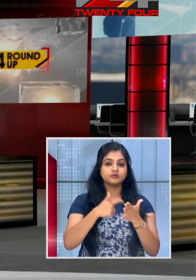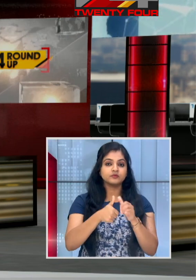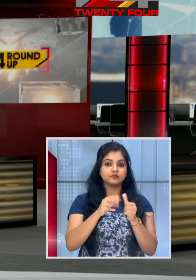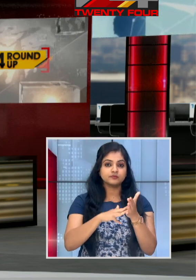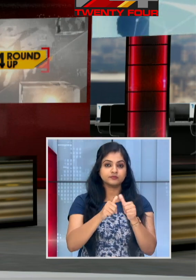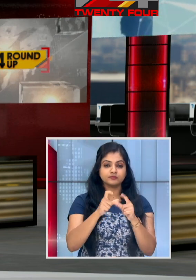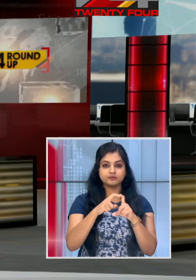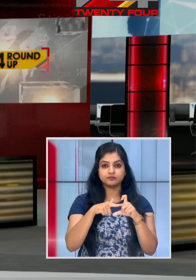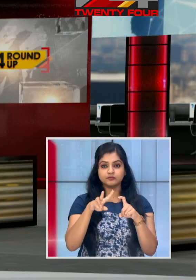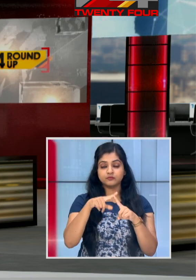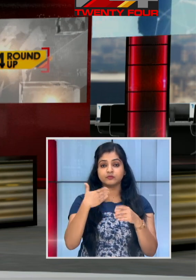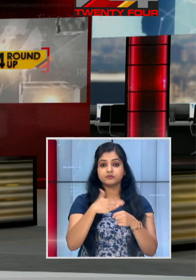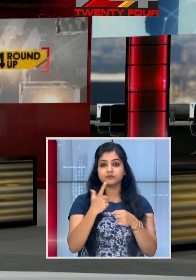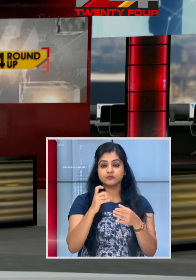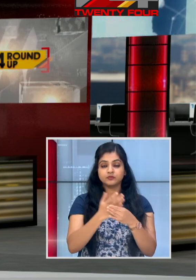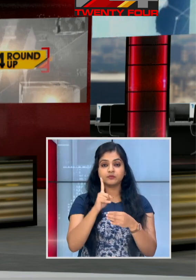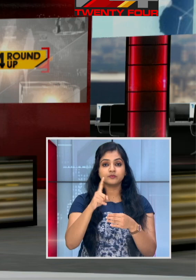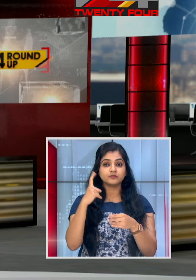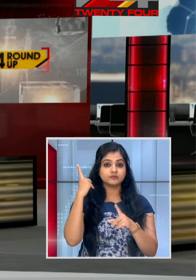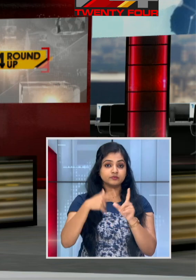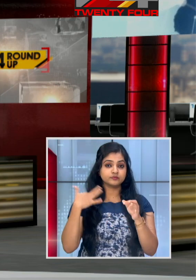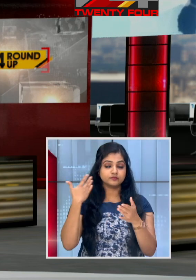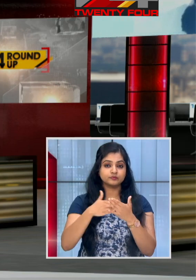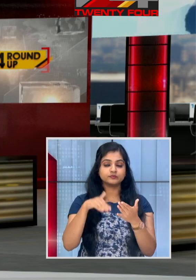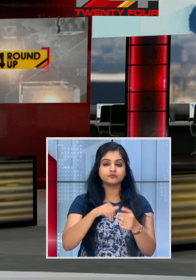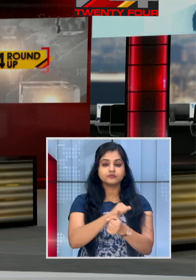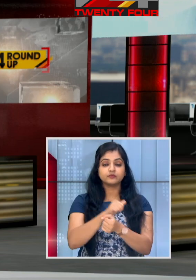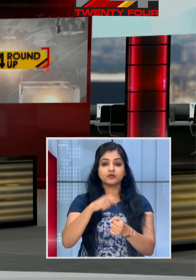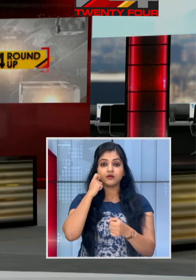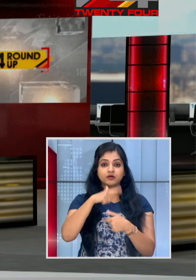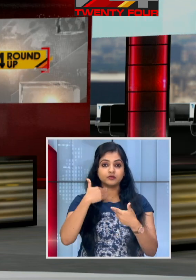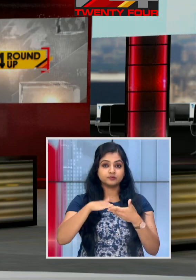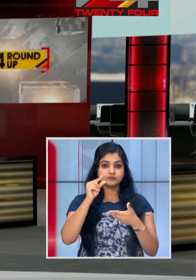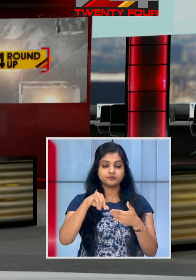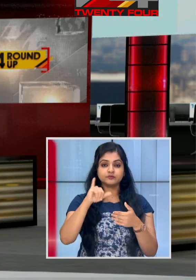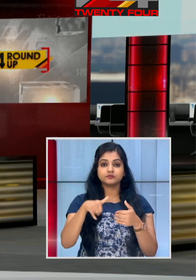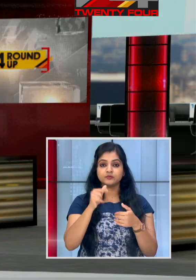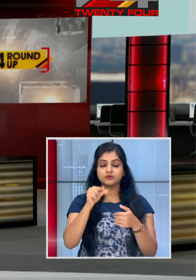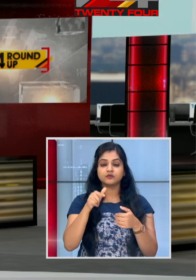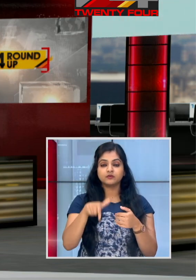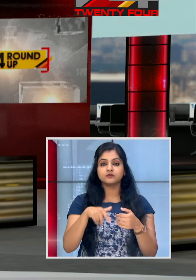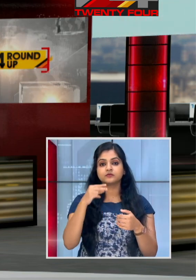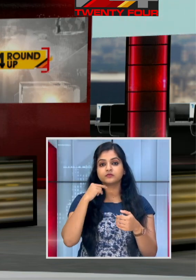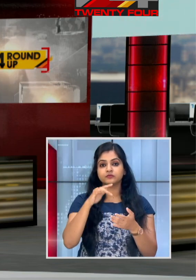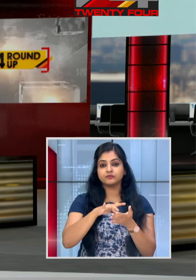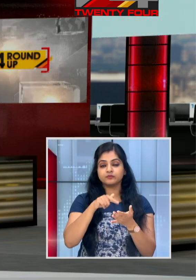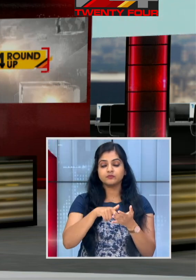രമാദേവി കൊലക്കേസിൽ 17 വർഷത്തിനു ശേഷം അറസ്റ്റ്. ഭർത്താവ് ജനാർദ്ദനൻ CRനെയാണ് ശാസ്ത്രീയ അന്വേഷണത്തിനൊടുവിൽ തിരുവല്ല ക്രൈംബ്രാഞ്ച് അറസ്റ്റ്